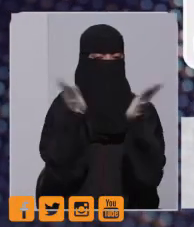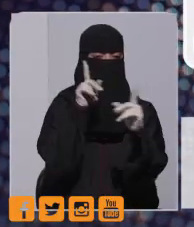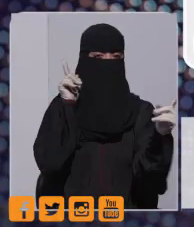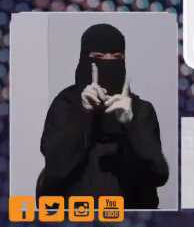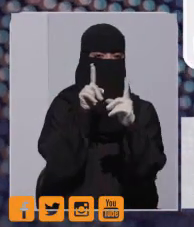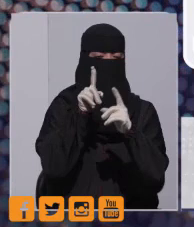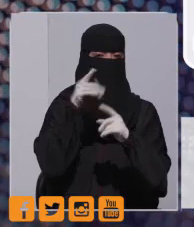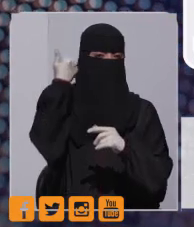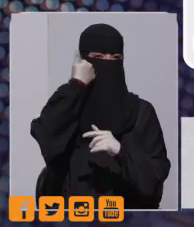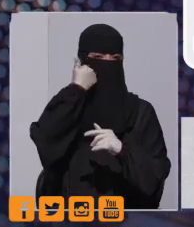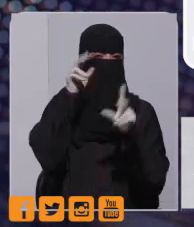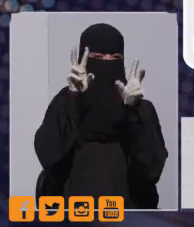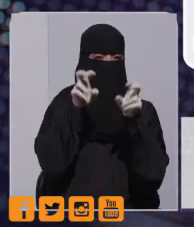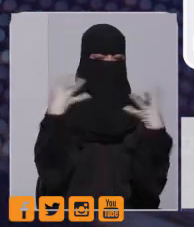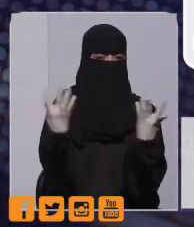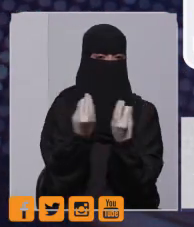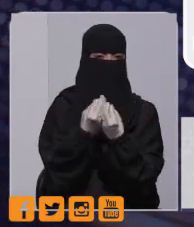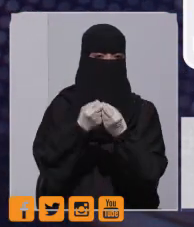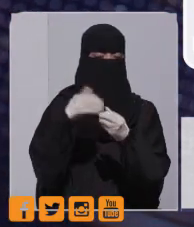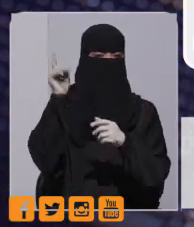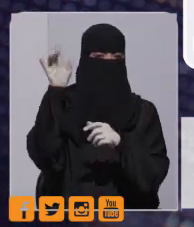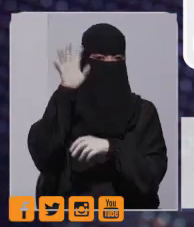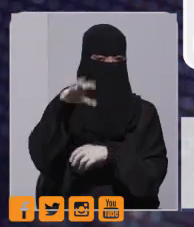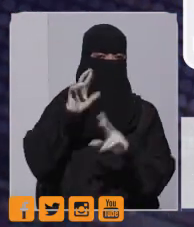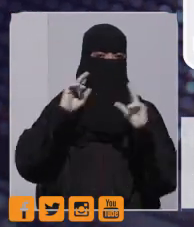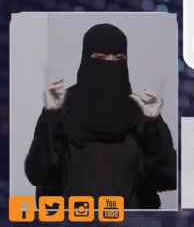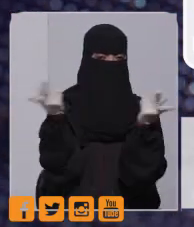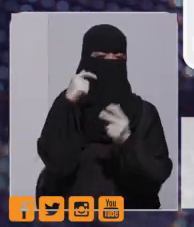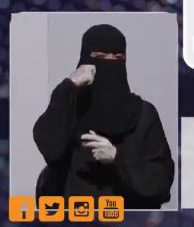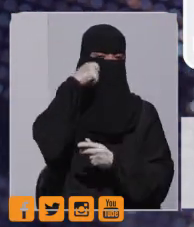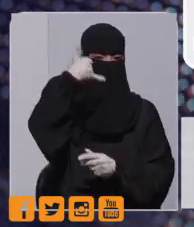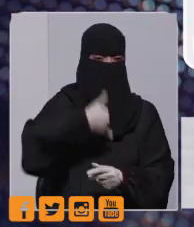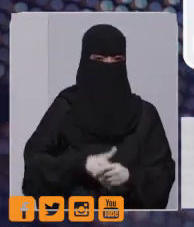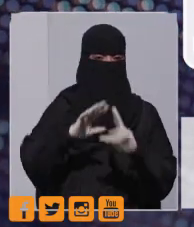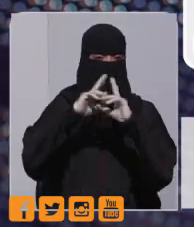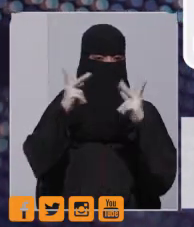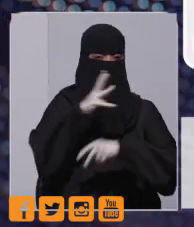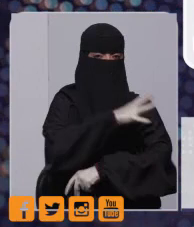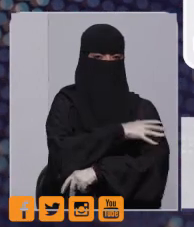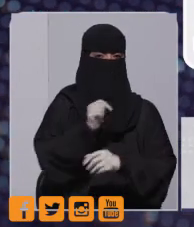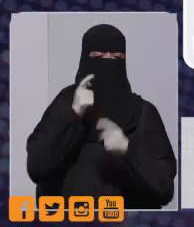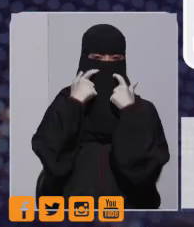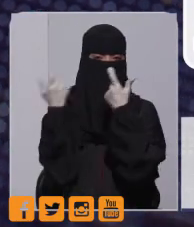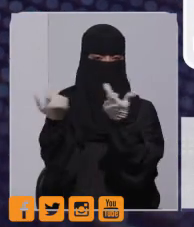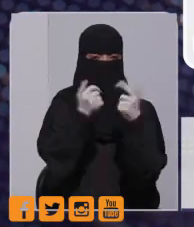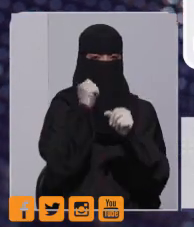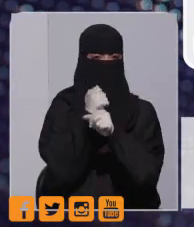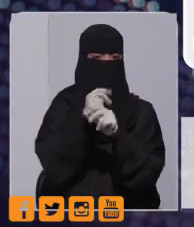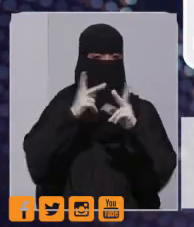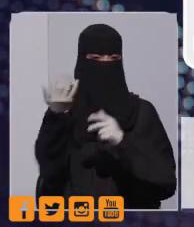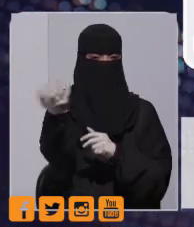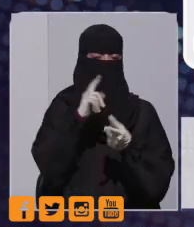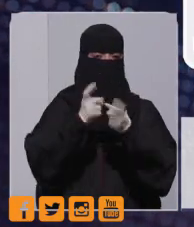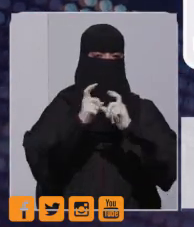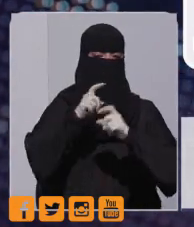البلجيكيه الثابت في اطار المنظومه الاوروبيه الى جانب الشعب اليمني وقيادته الشرعيه وتطلعاته في استعاده مؤسسات